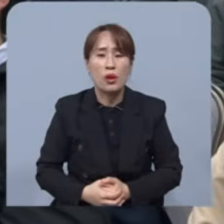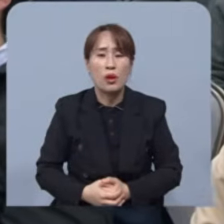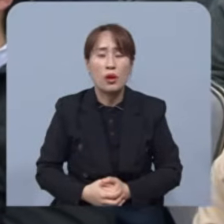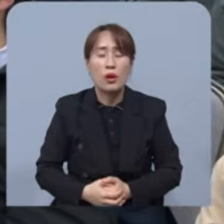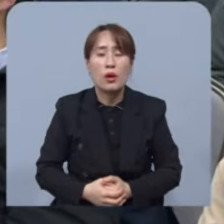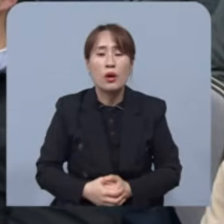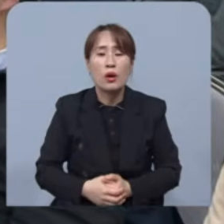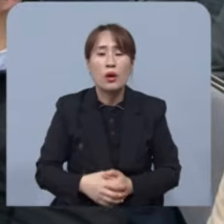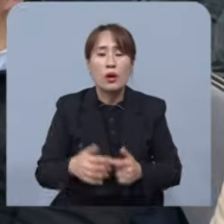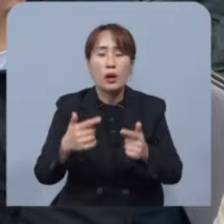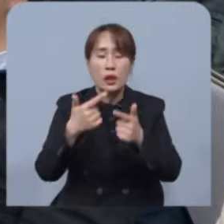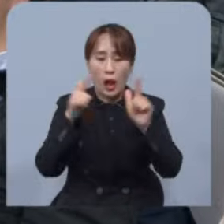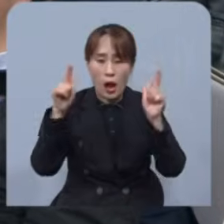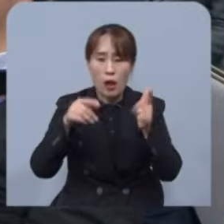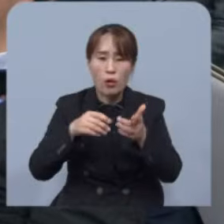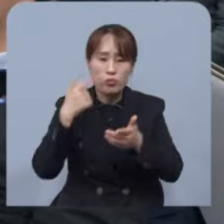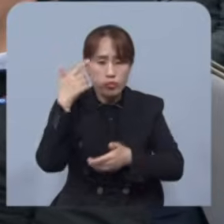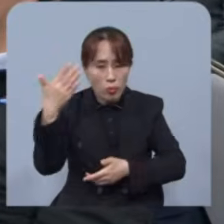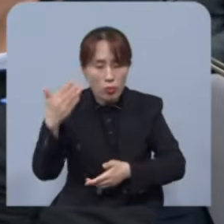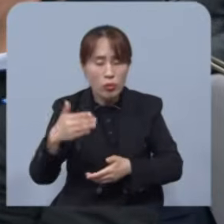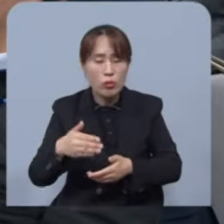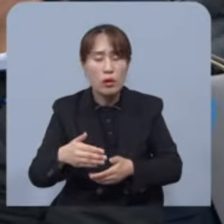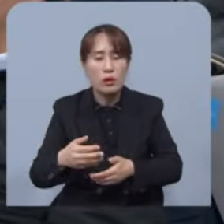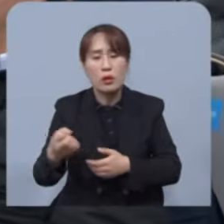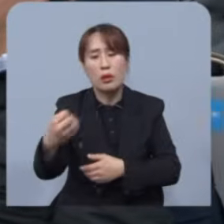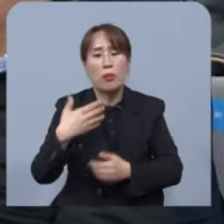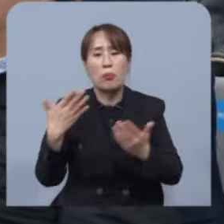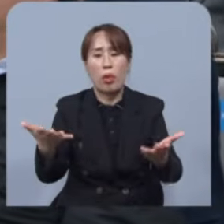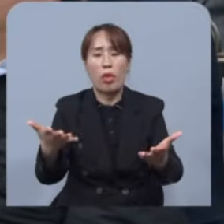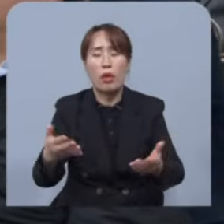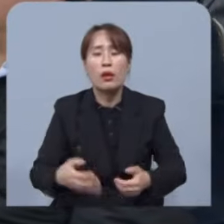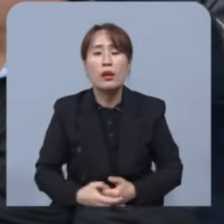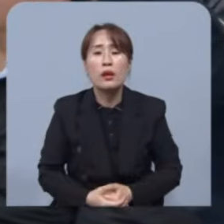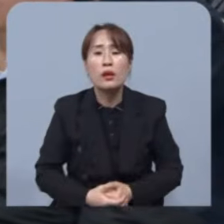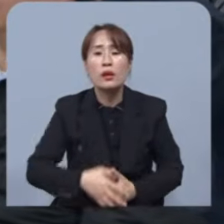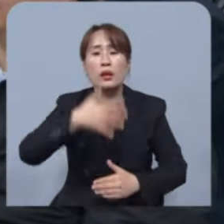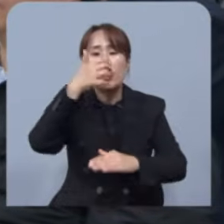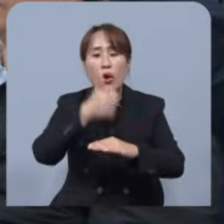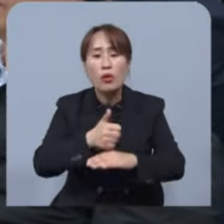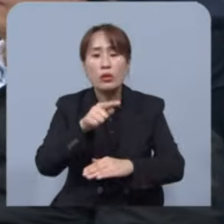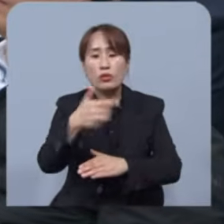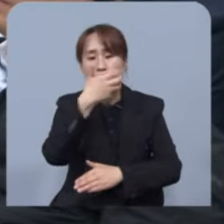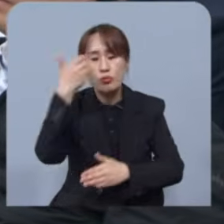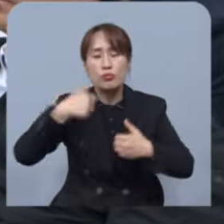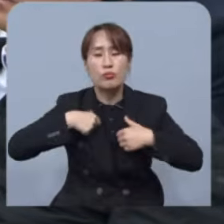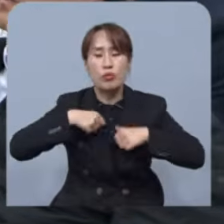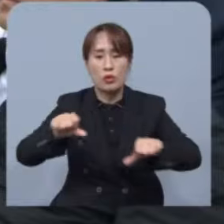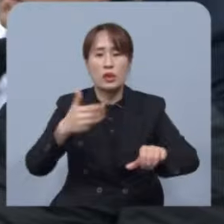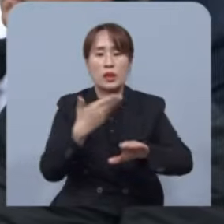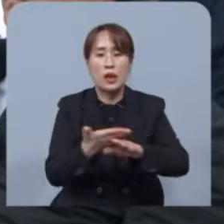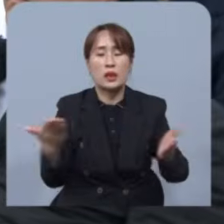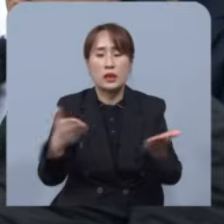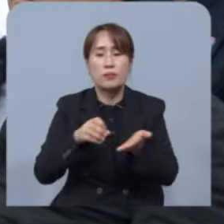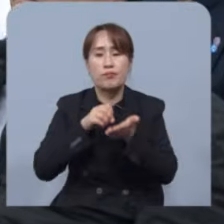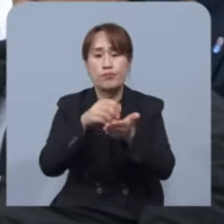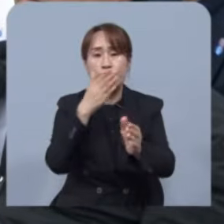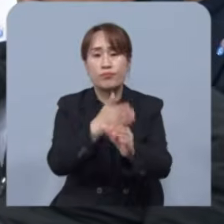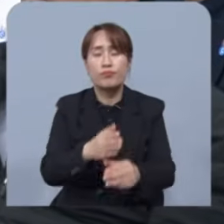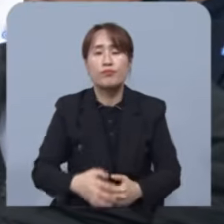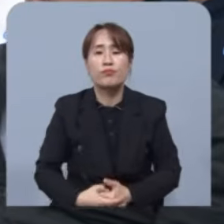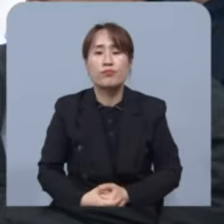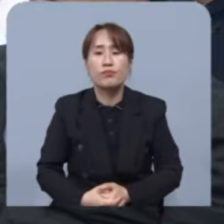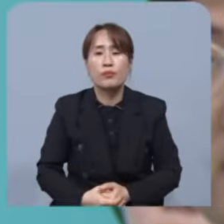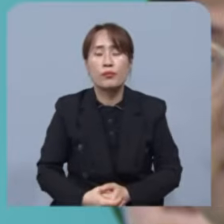로스쿨에도 이메일도 보내보고 문의를 했지만 답변이 없는 상황이고, 결국에는 그 꿈을 포기하고 다른 일을 하고 있는